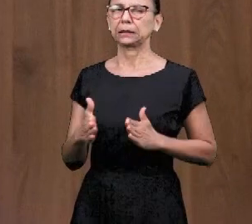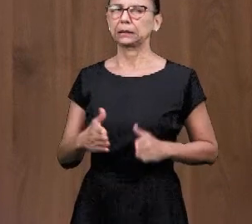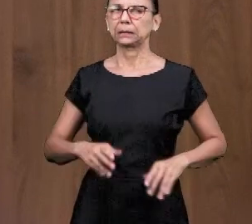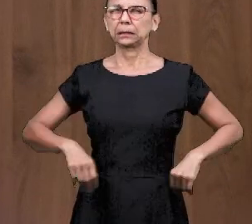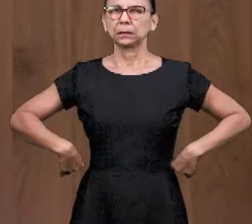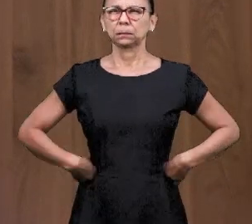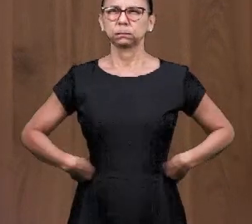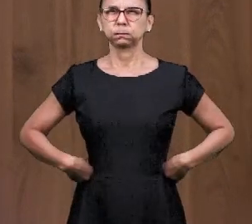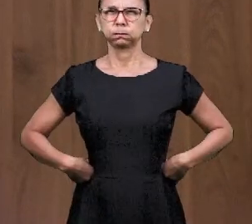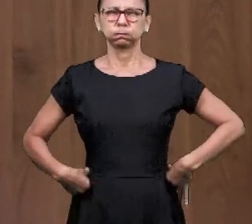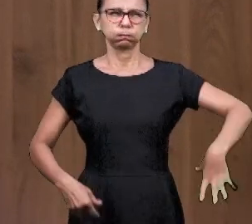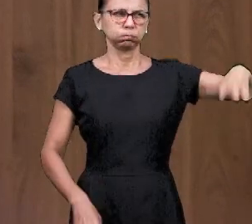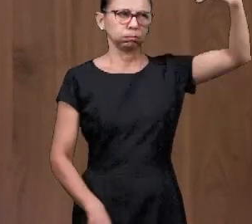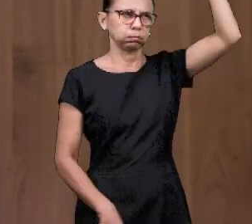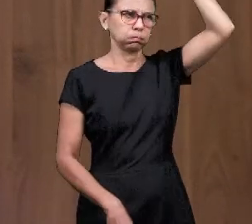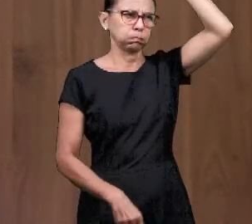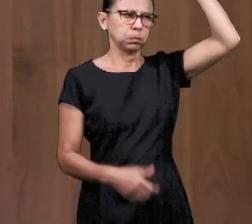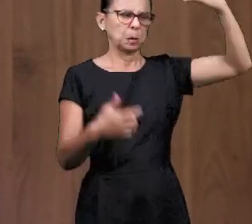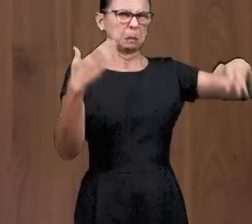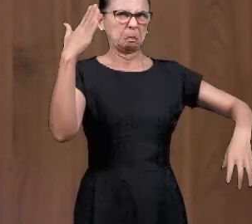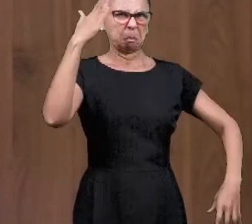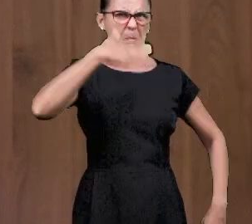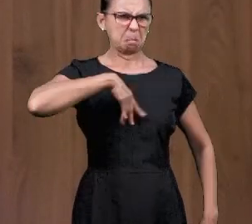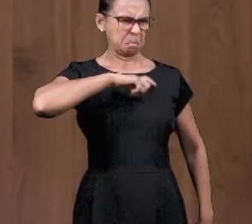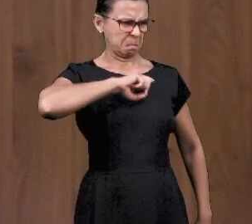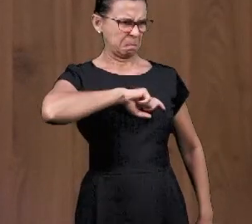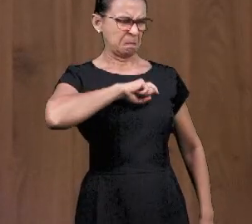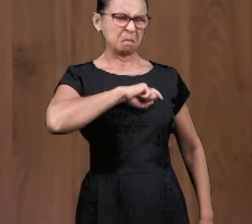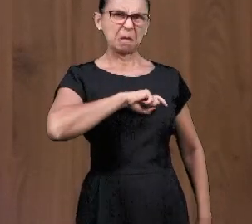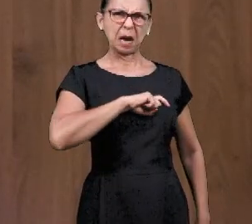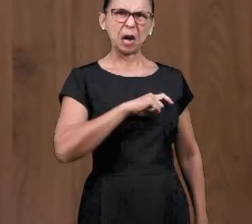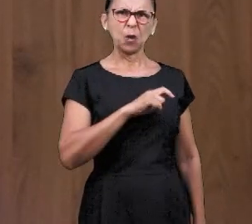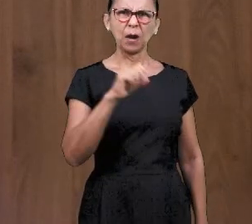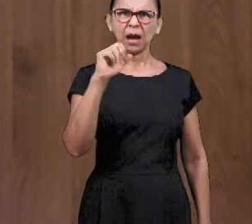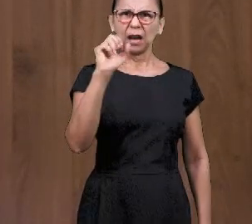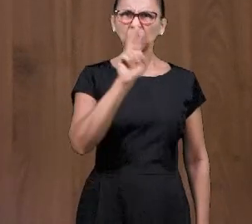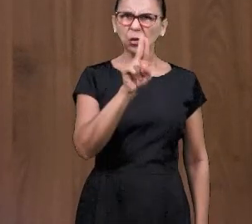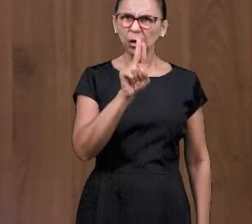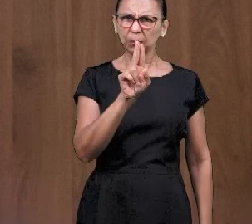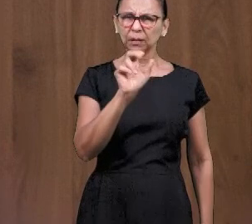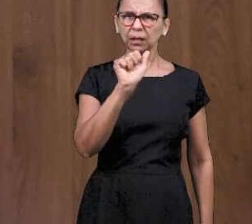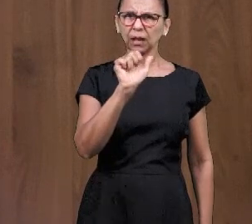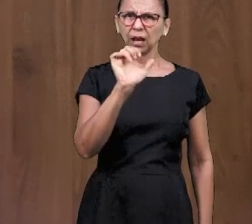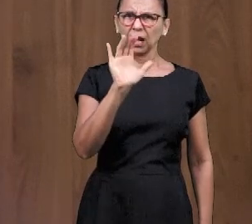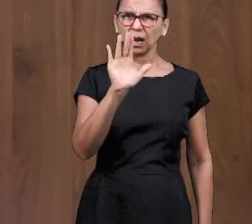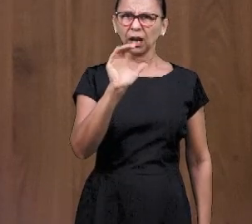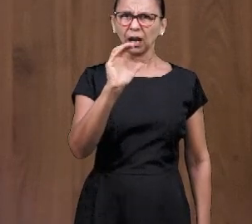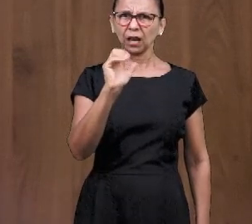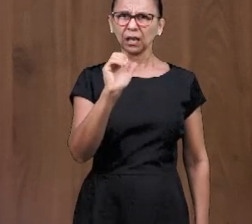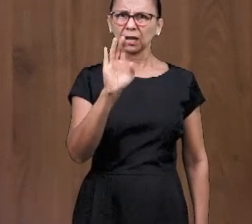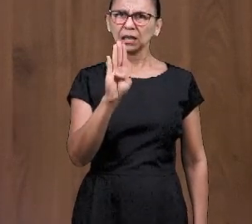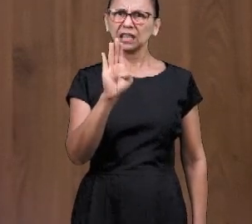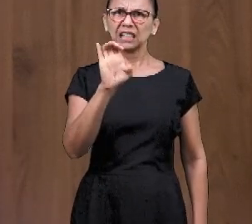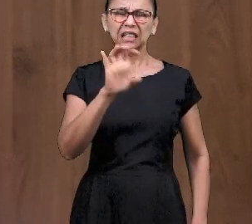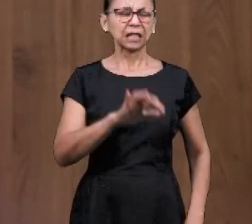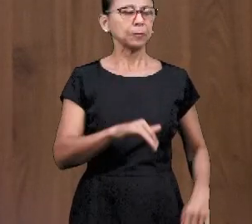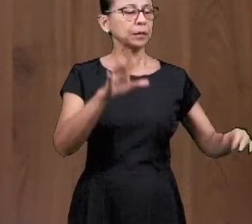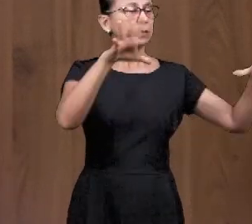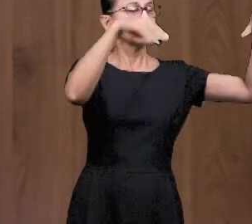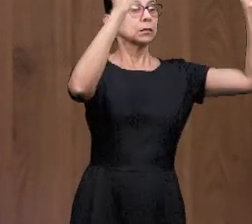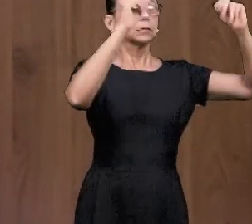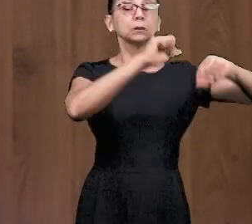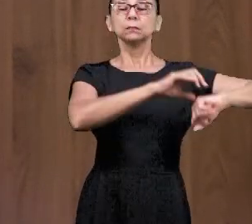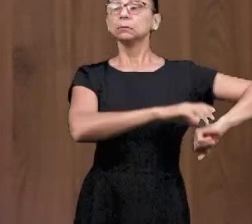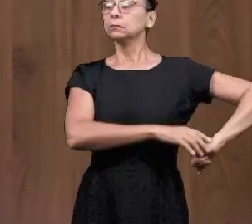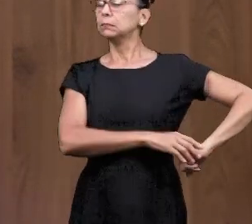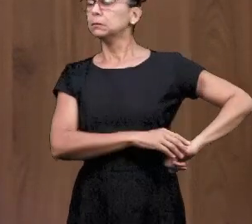et désobéissant au Seigneur appelé Achab. Et un jour, Achab a regardé de son palais et a vu